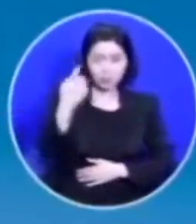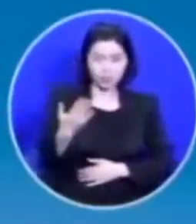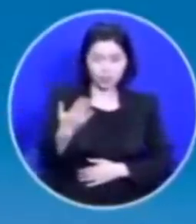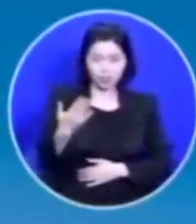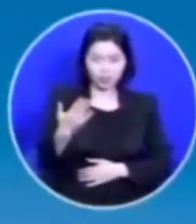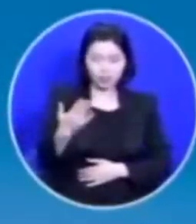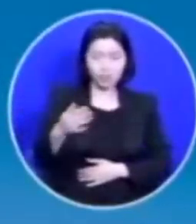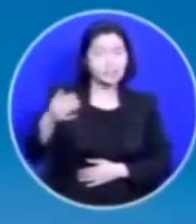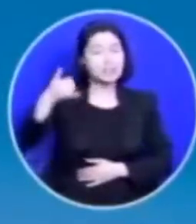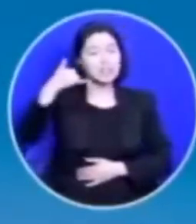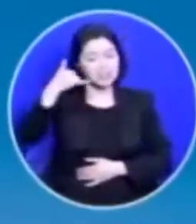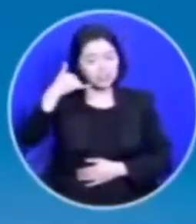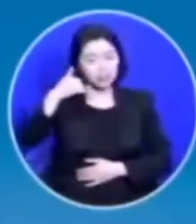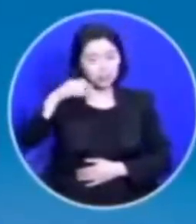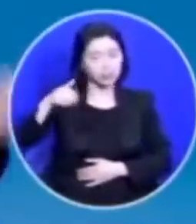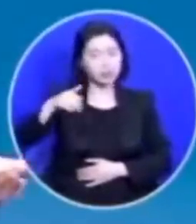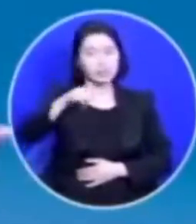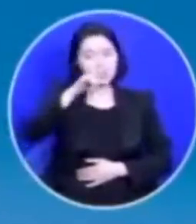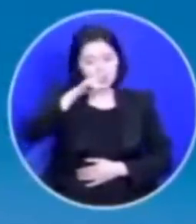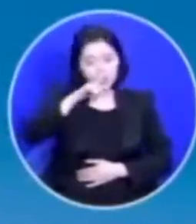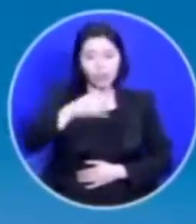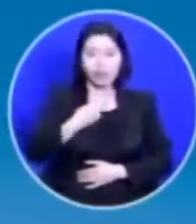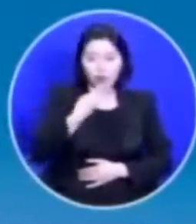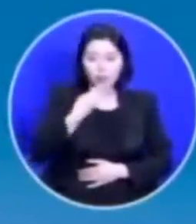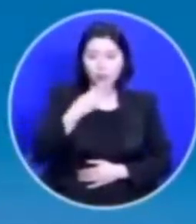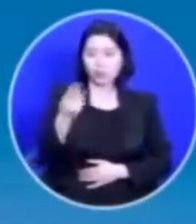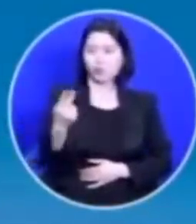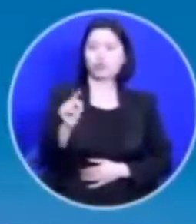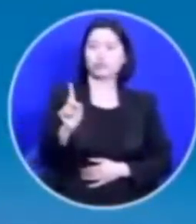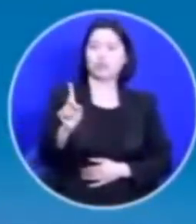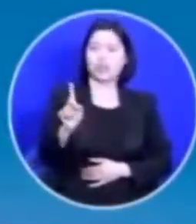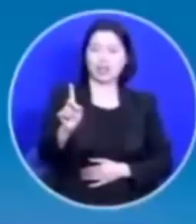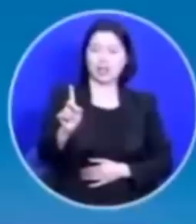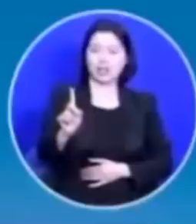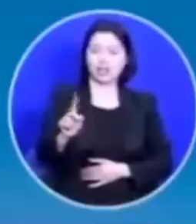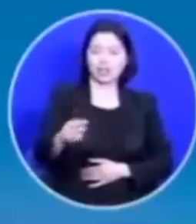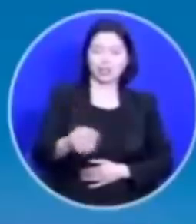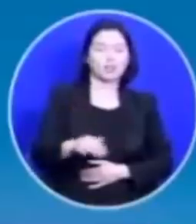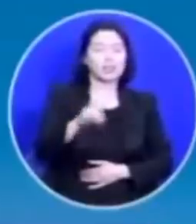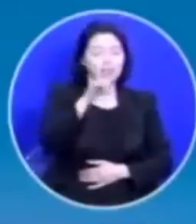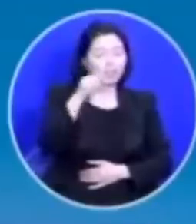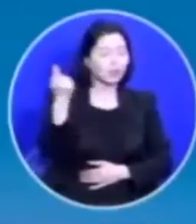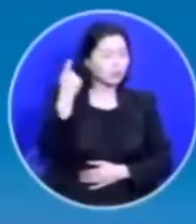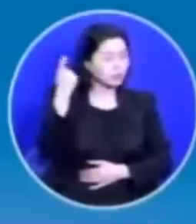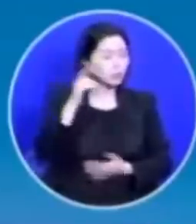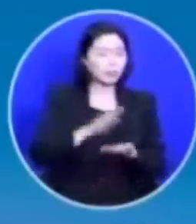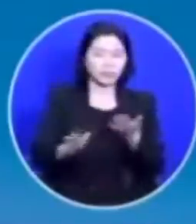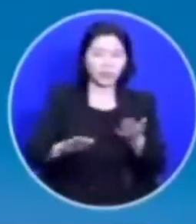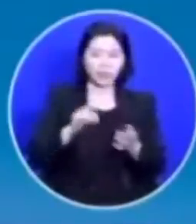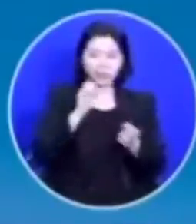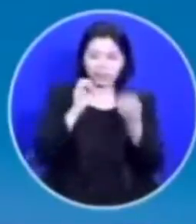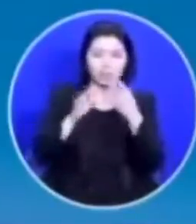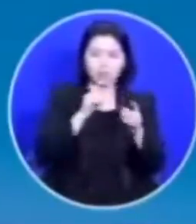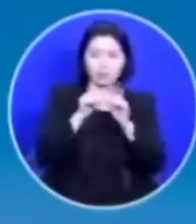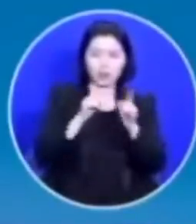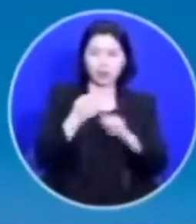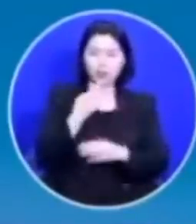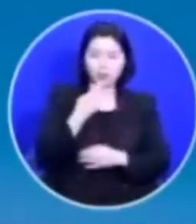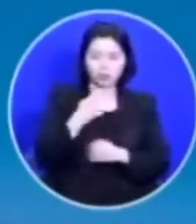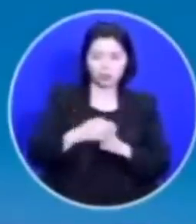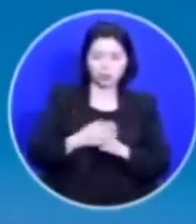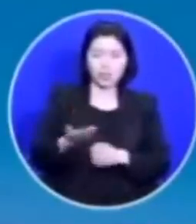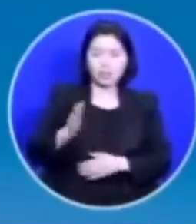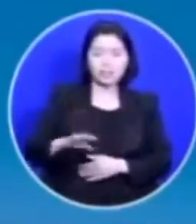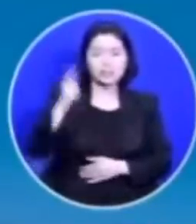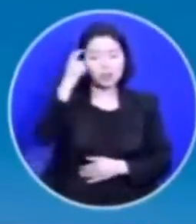없는 거지 있다고 들었습니다 그렇게 말하는 산 없잖아요 그런데 왜 예수님이 여러분 마음에